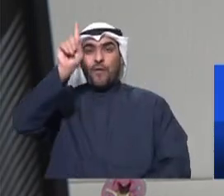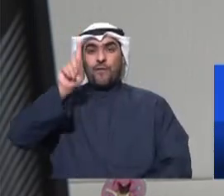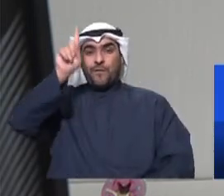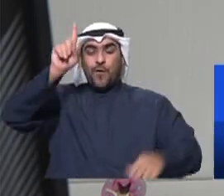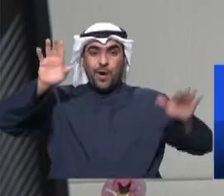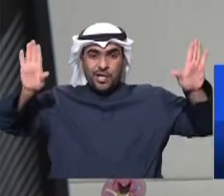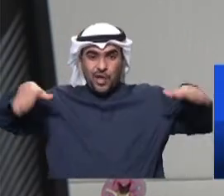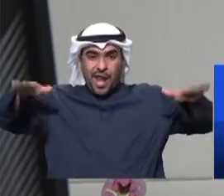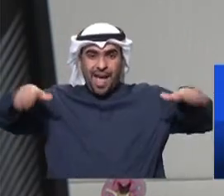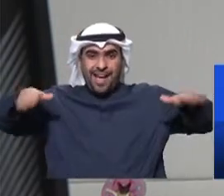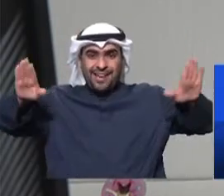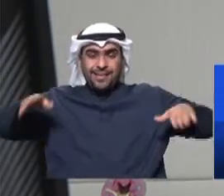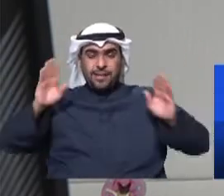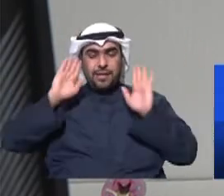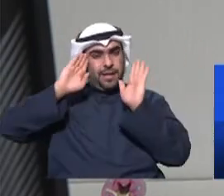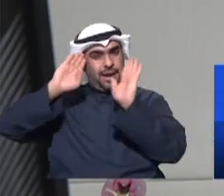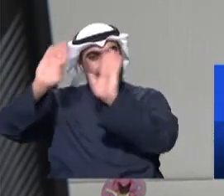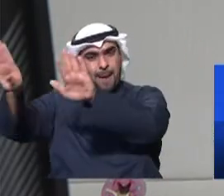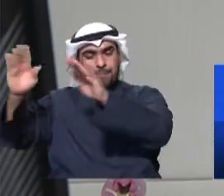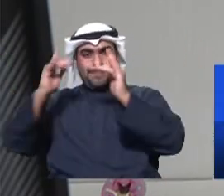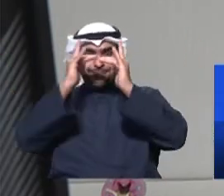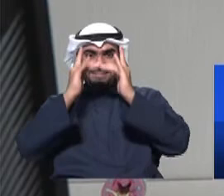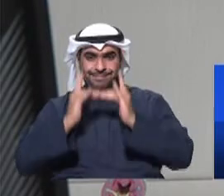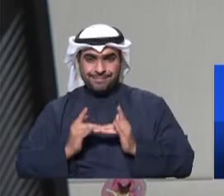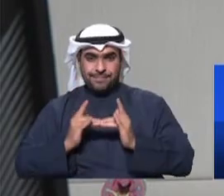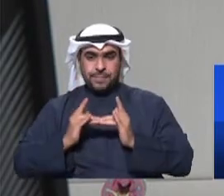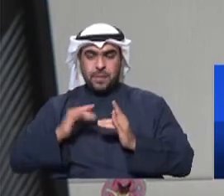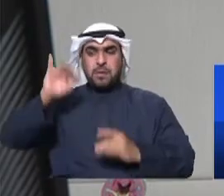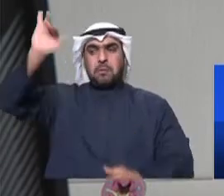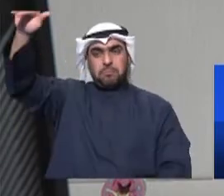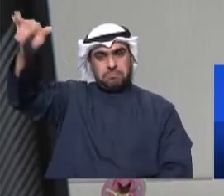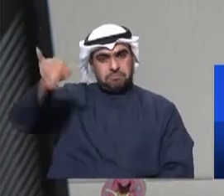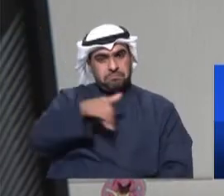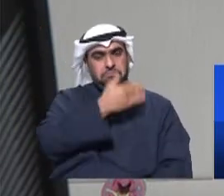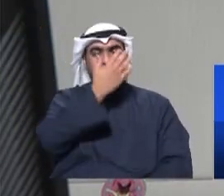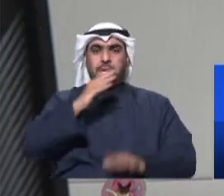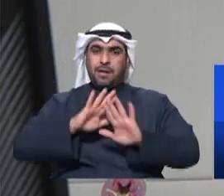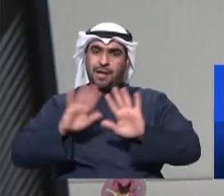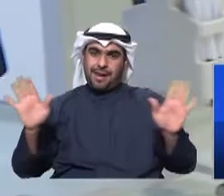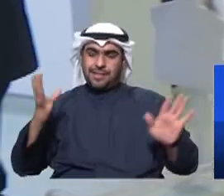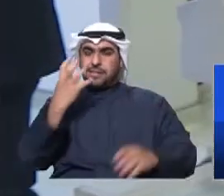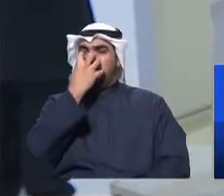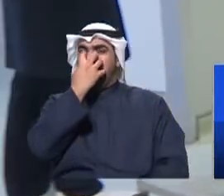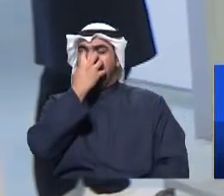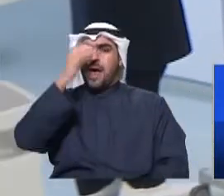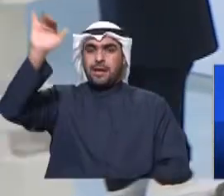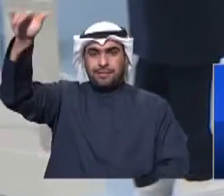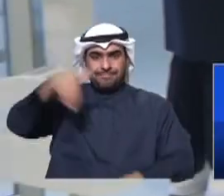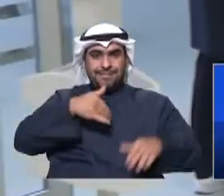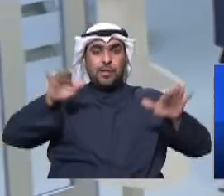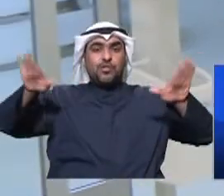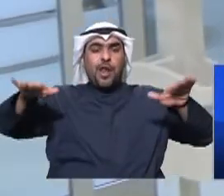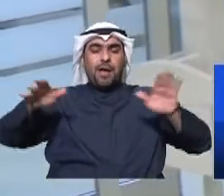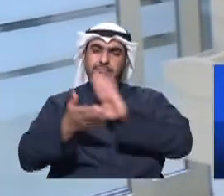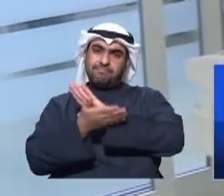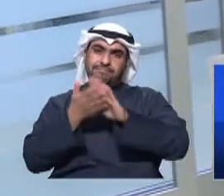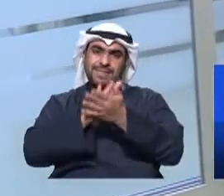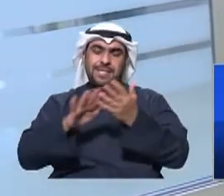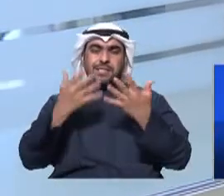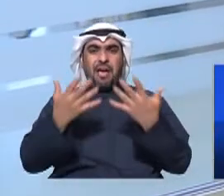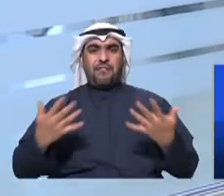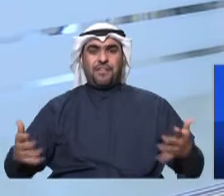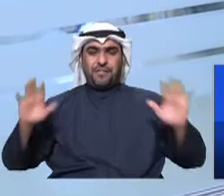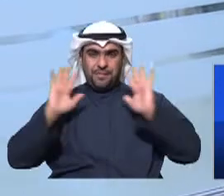المركزة، فتبدأ الأرقام بالانخفاض بالنسبة للأجنحة وبالنسبة للعناية المركزة. في ظل هذه